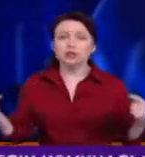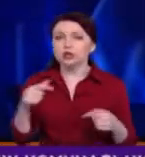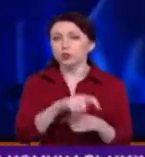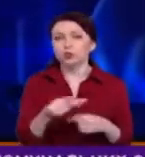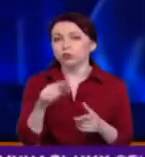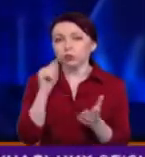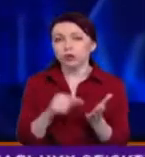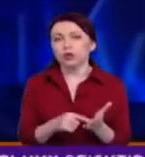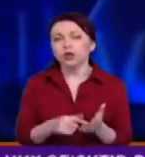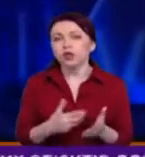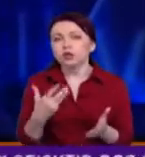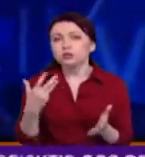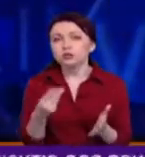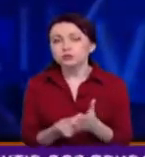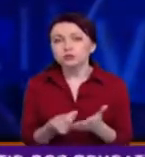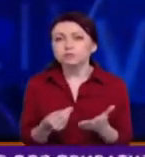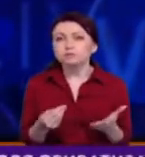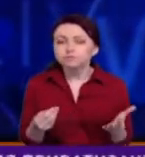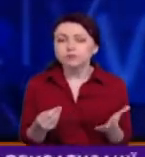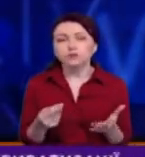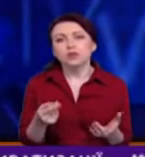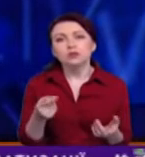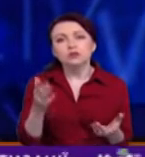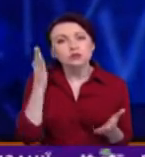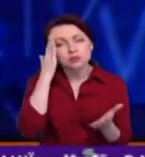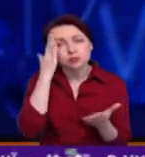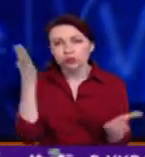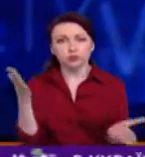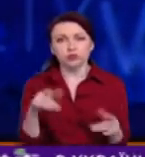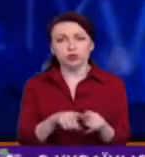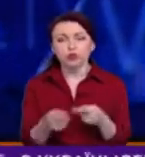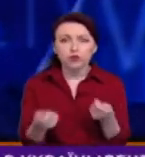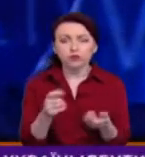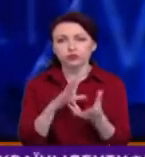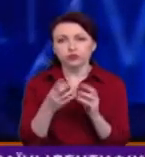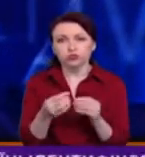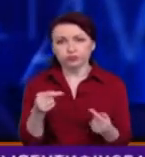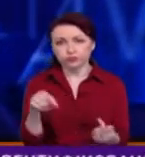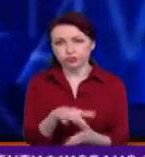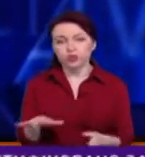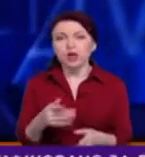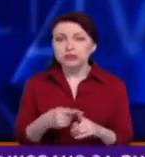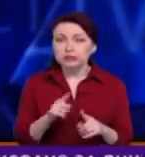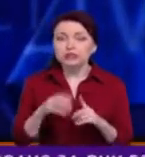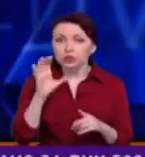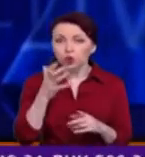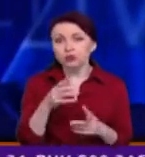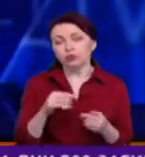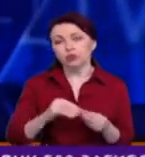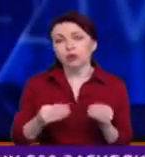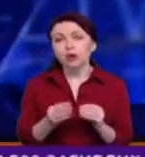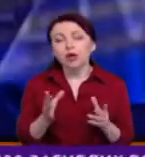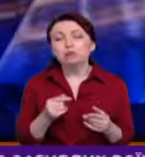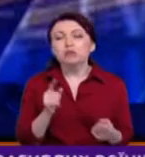які за своїми компетенціями, не здатні займати такі посади. Так, це серйозна проблема, ми з цією проблемою зіштовхнулися.